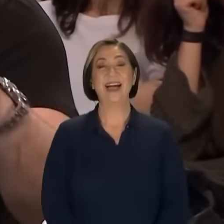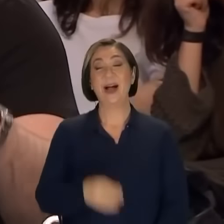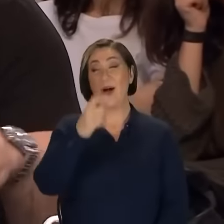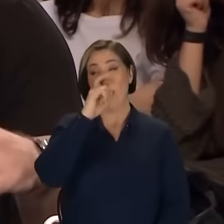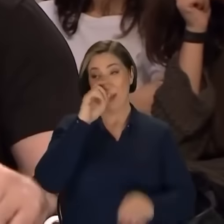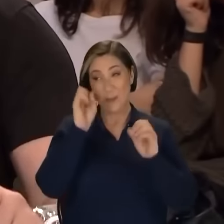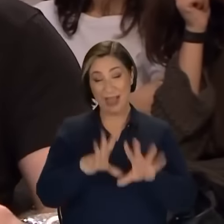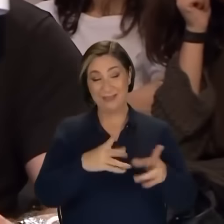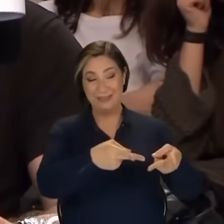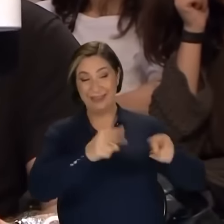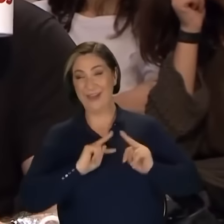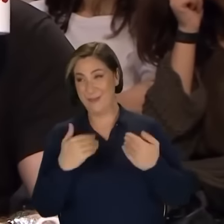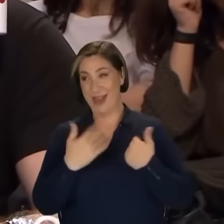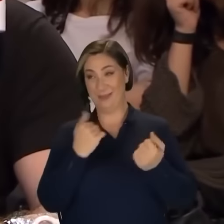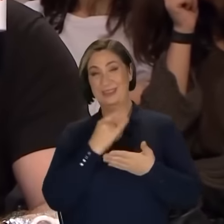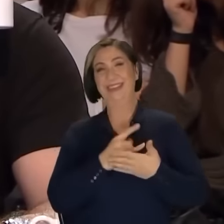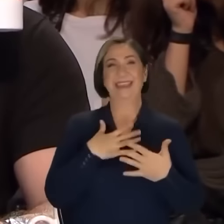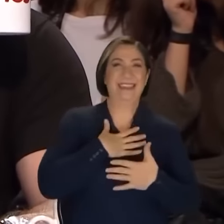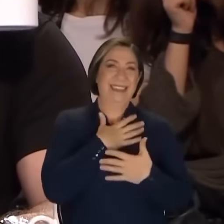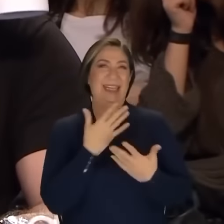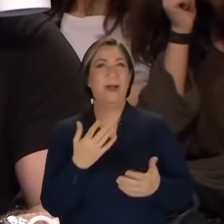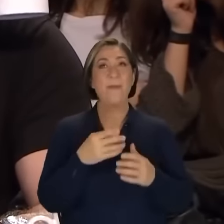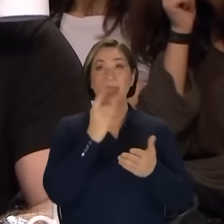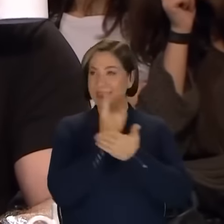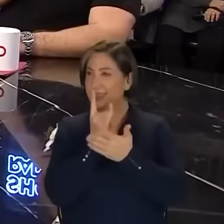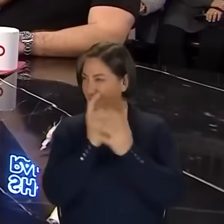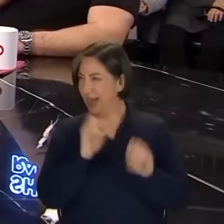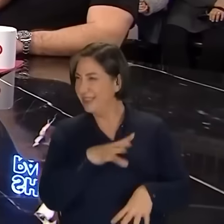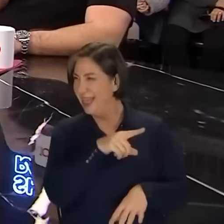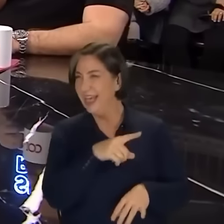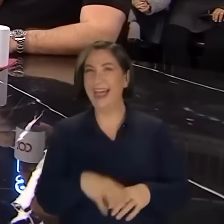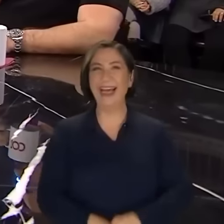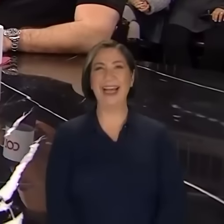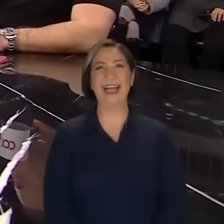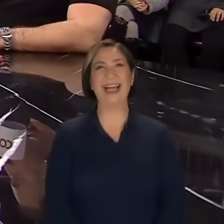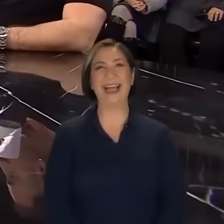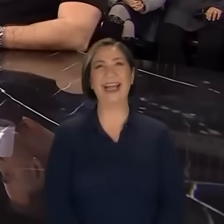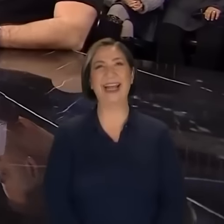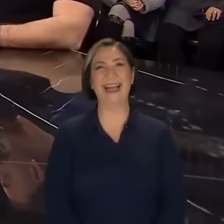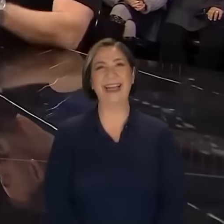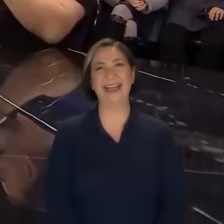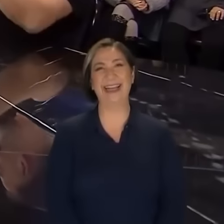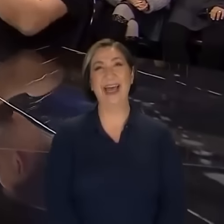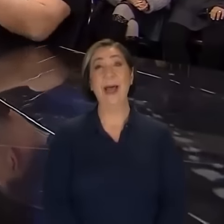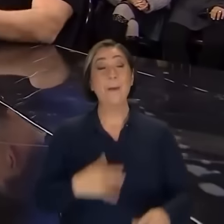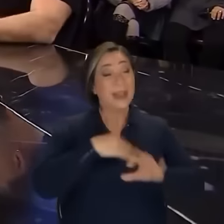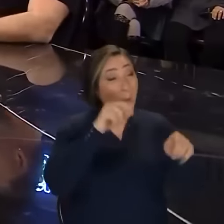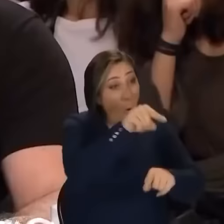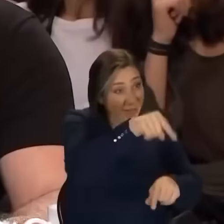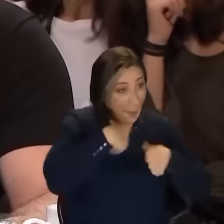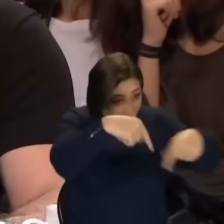kanadın bıraktığı yerden aldım seksi Ben seksi bırakmıştı ya bir ara bırak Ben de tam o